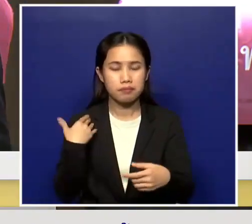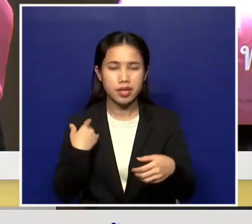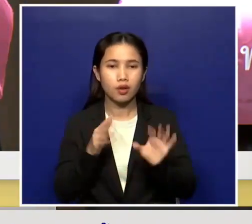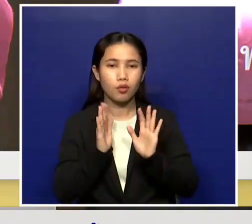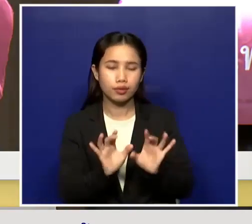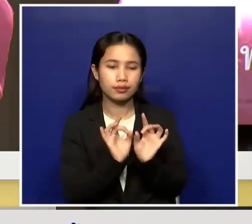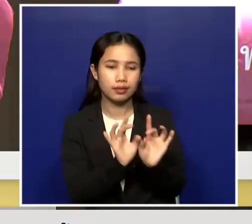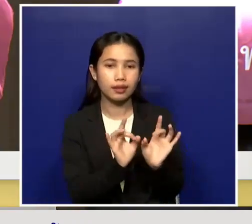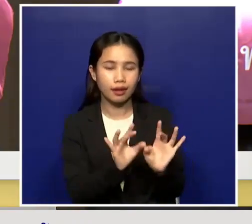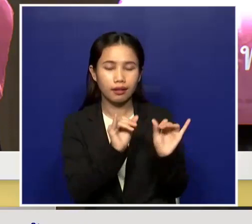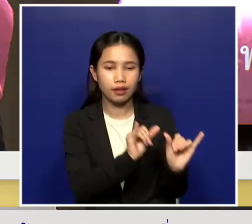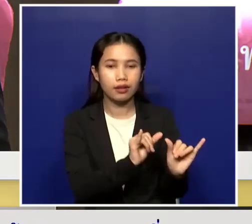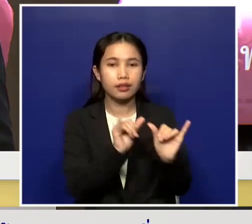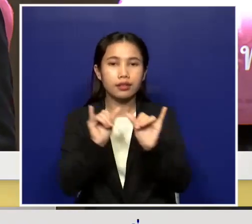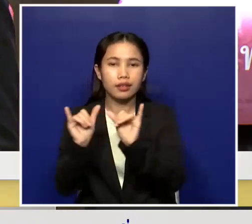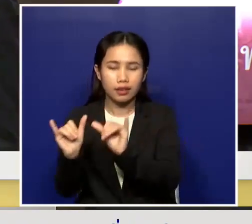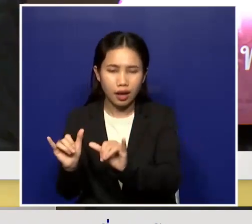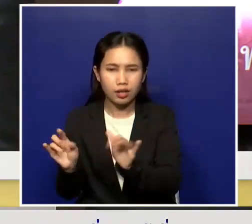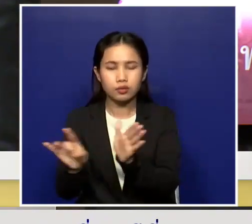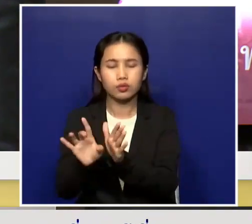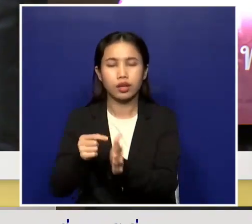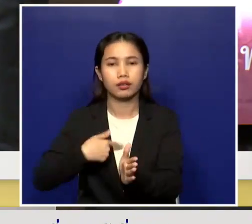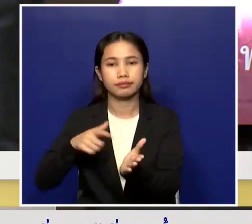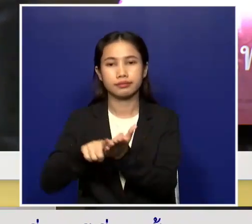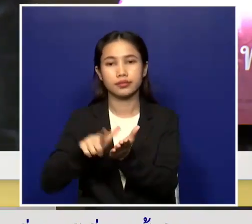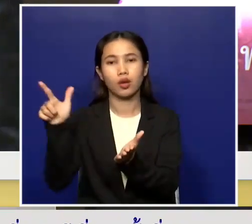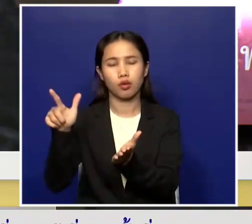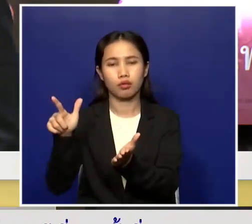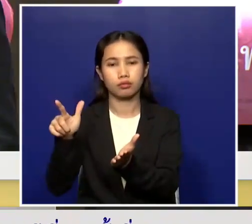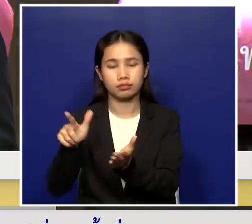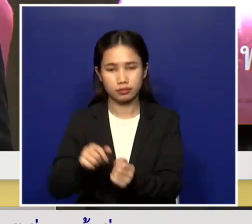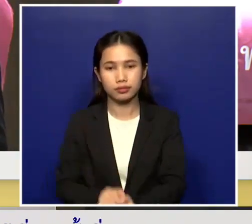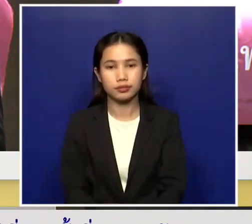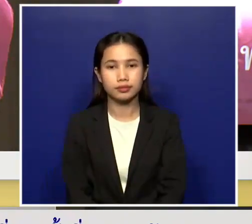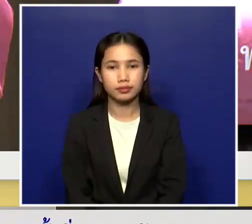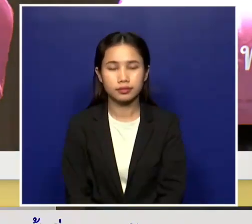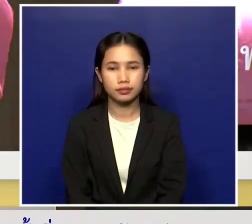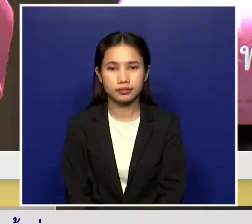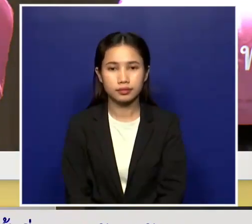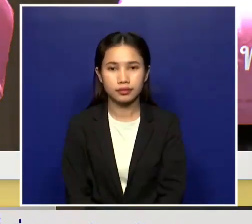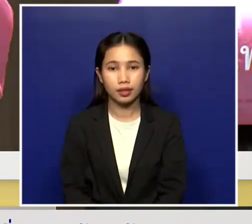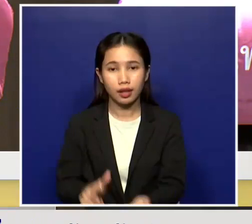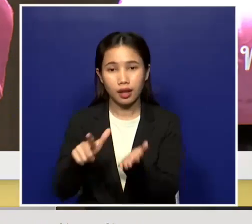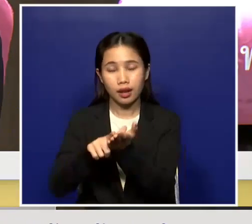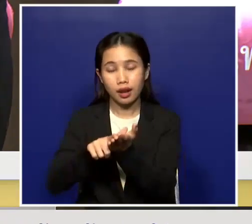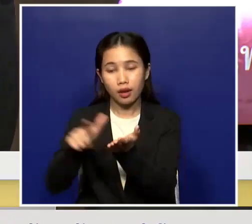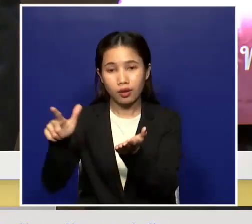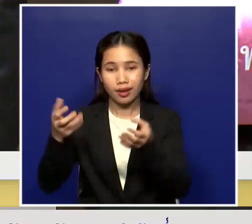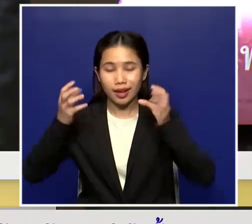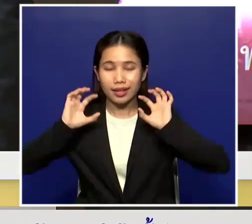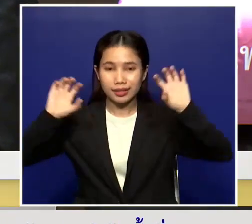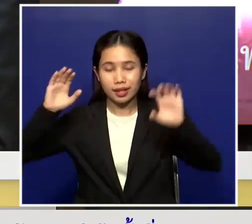ายจนต้องลาออกอยู่ไม่ได้ลาออกจากการรับราชการทห